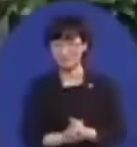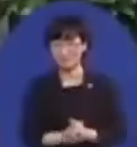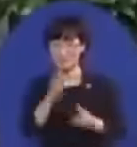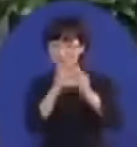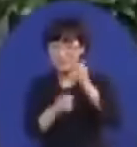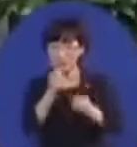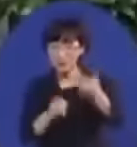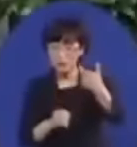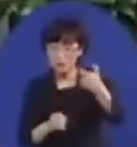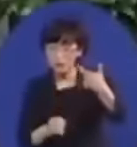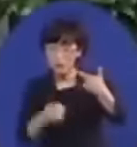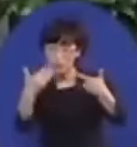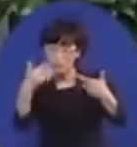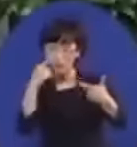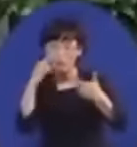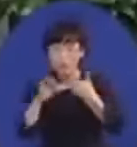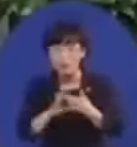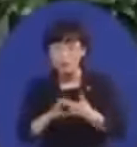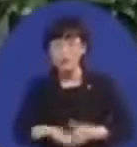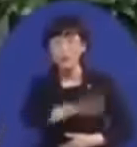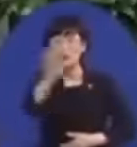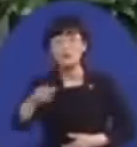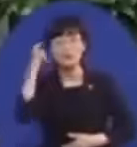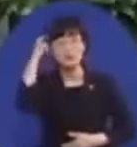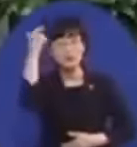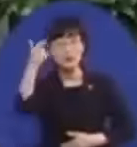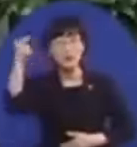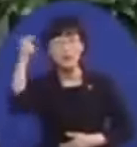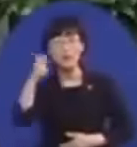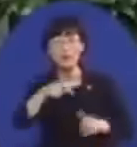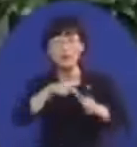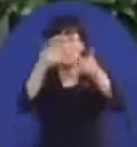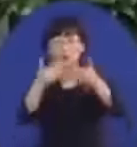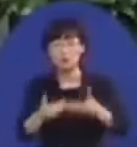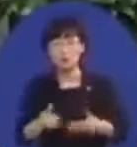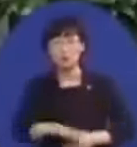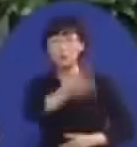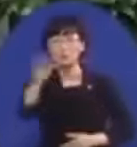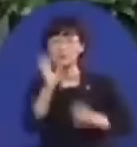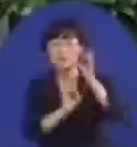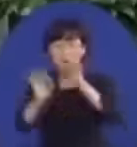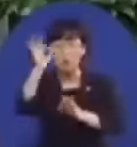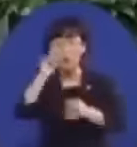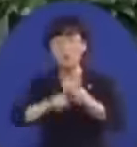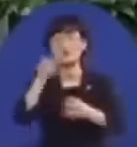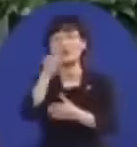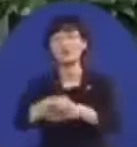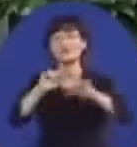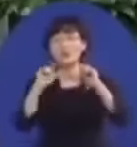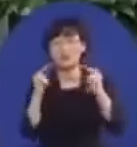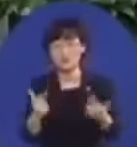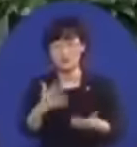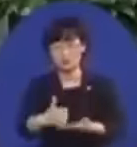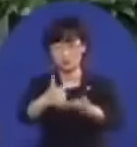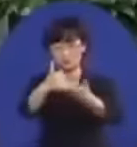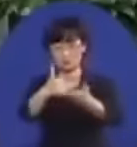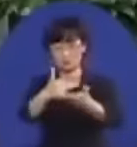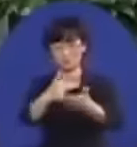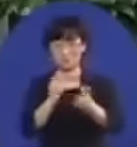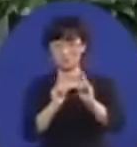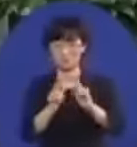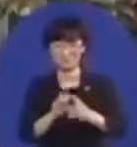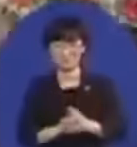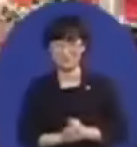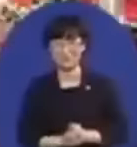시편 66편 9절에 그는 우리 영혼을 살려두시고 우리의 실족함을 허락하지 아니하는 주시로.